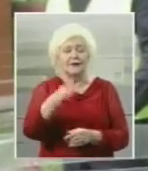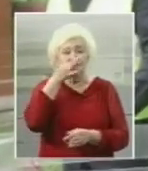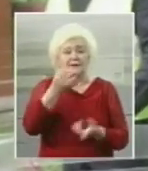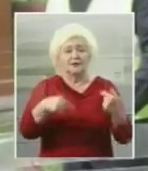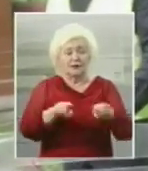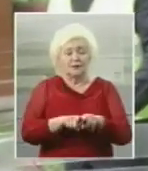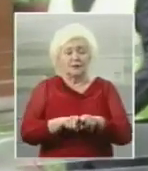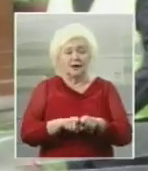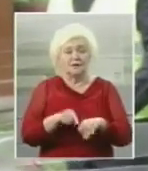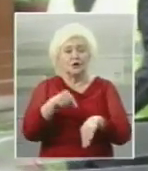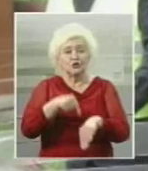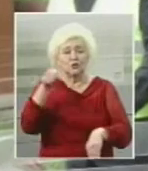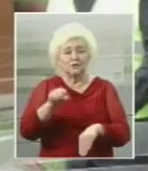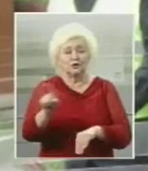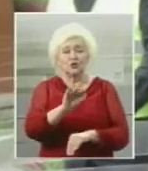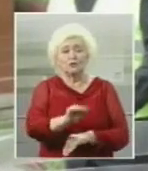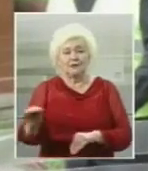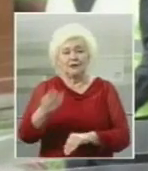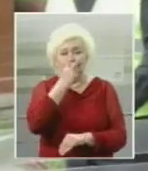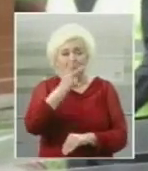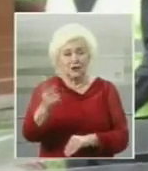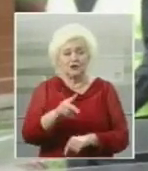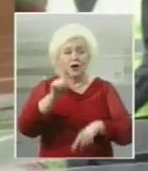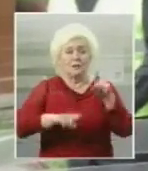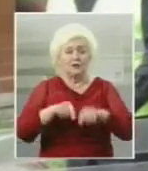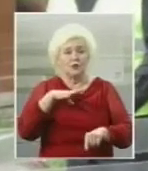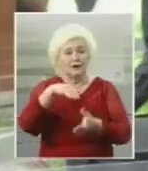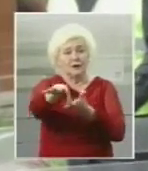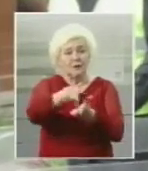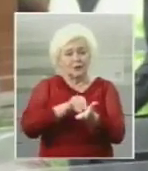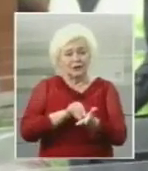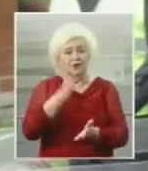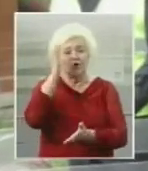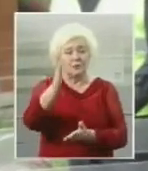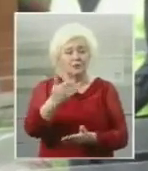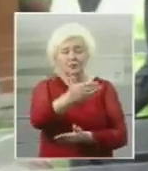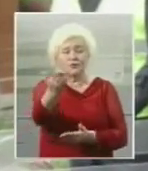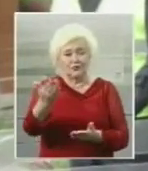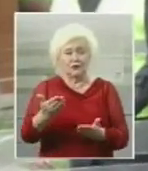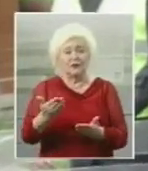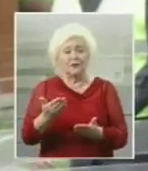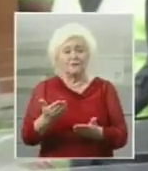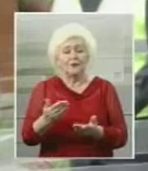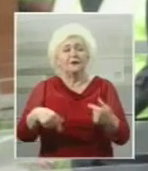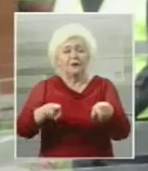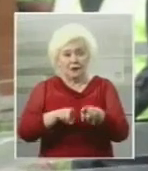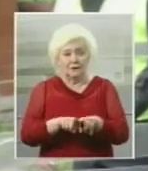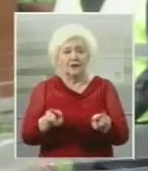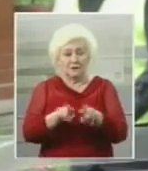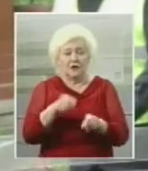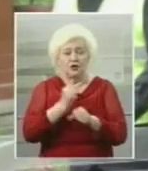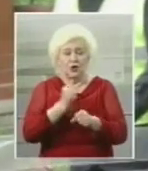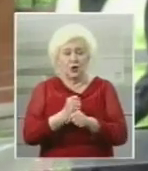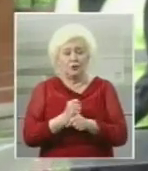скажімо так, рефлекс, щоб дитина бачила, батьки були прикладом і у майбутньому вони теж